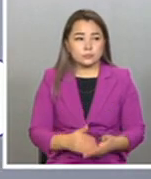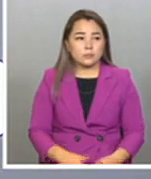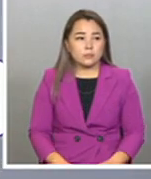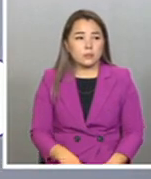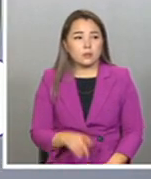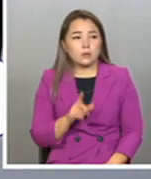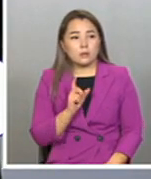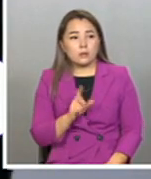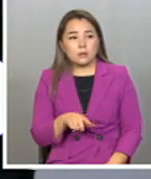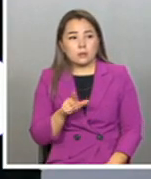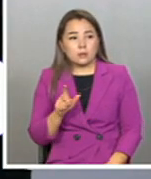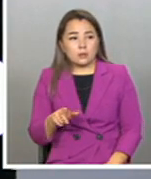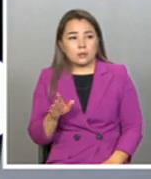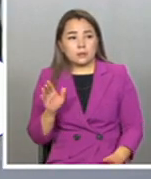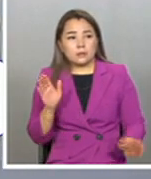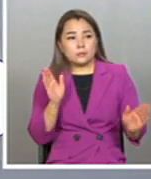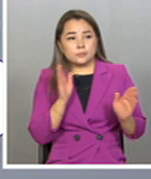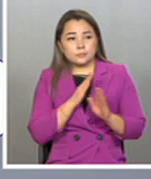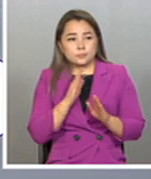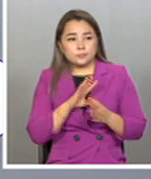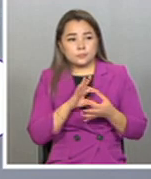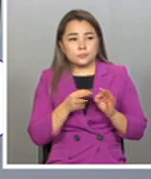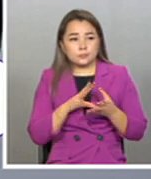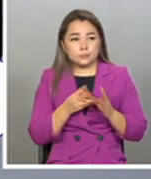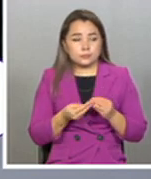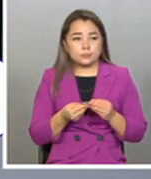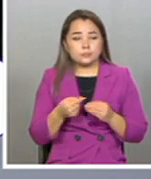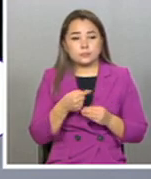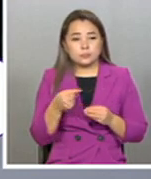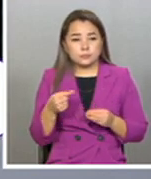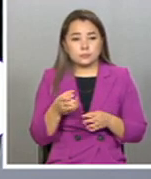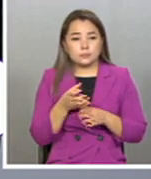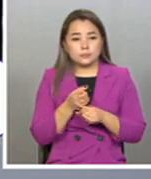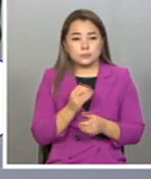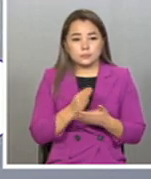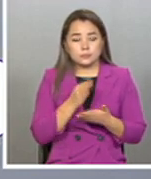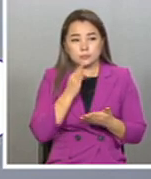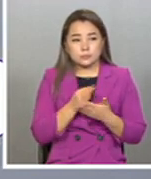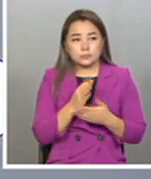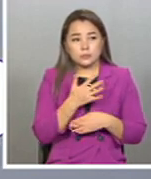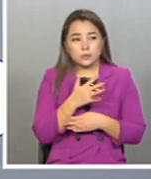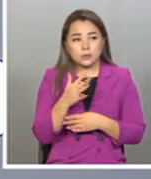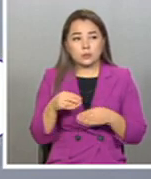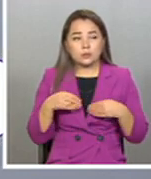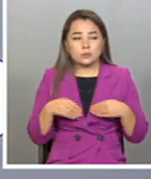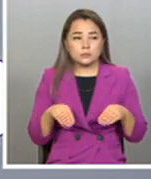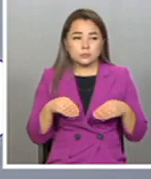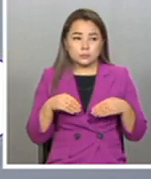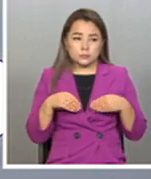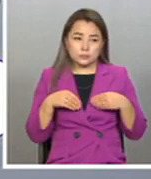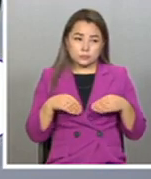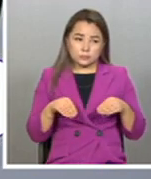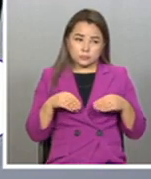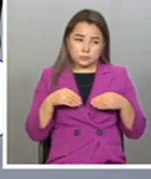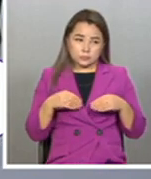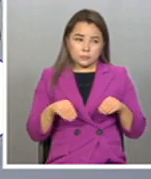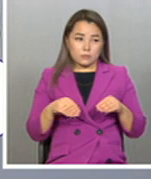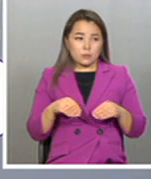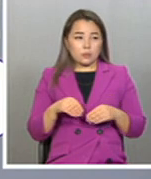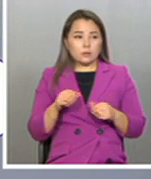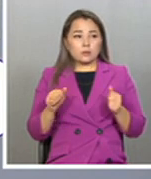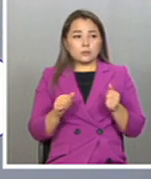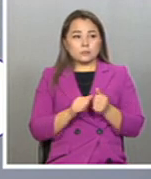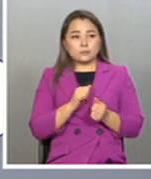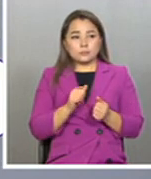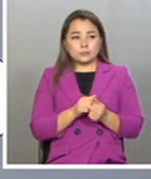Адамзаттың климатқа әсерін азайту жолдары. Ең біріншіден ағаш отырғызу, құрғату, ағаш кесуді